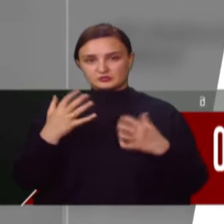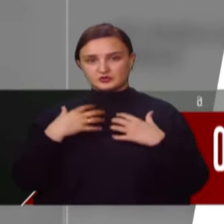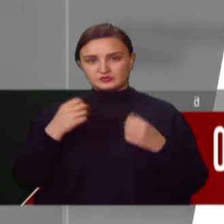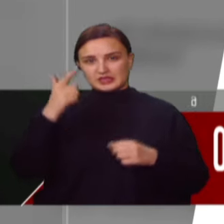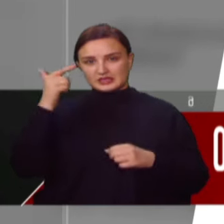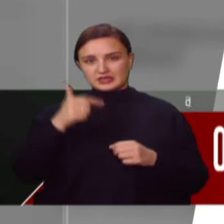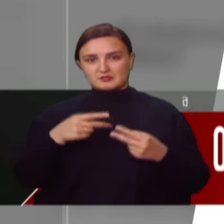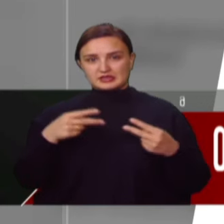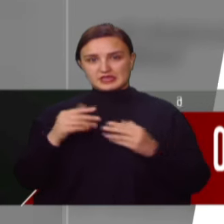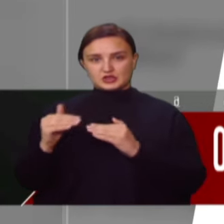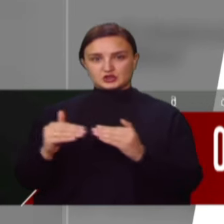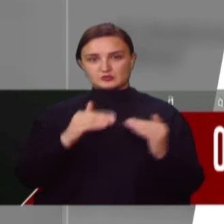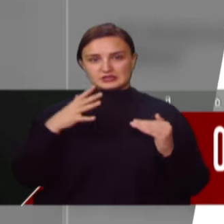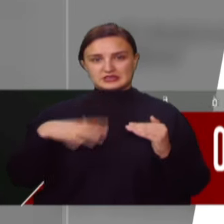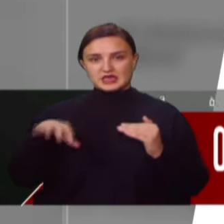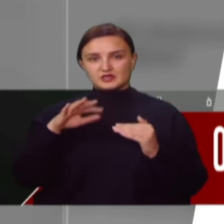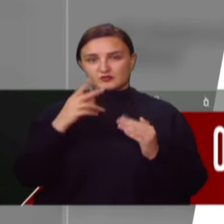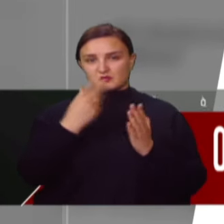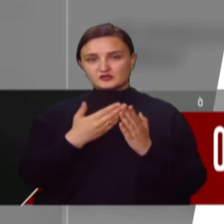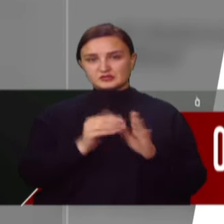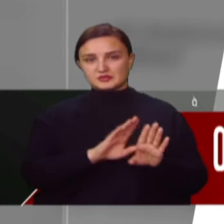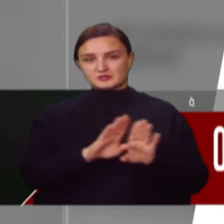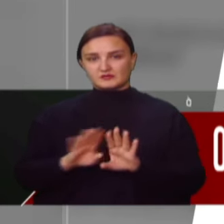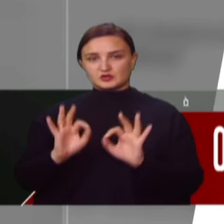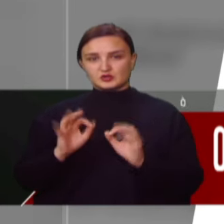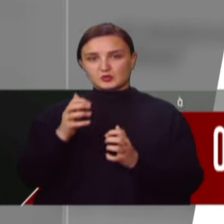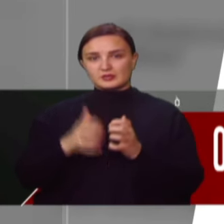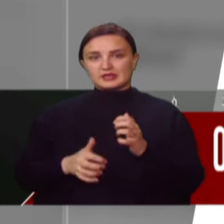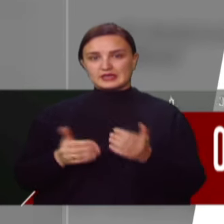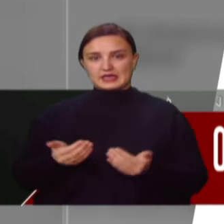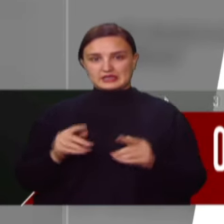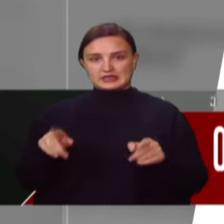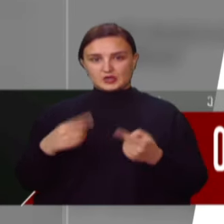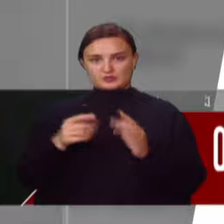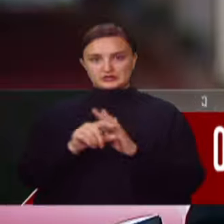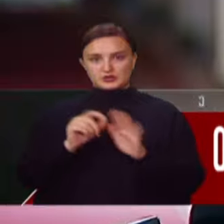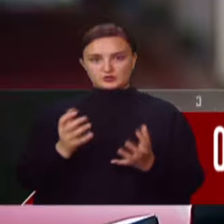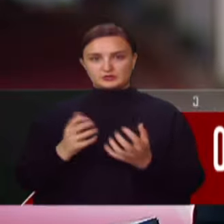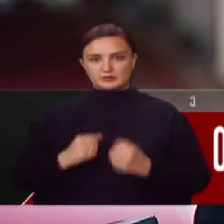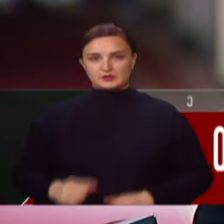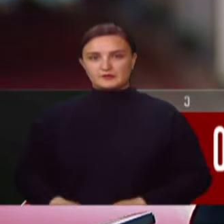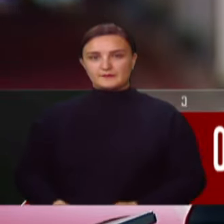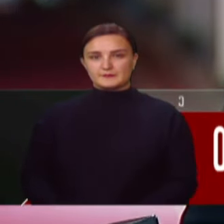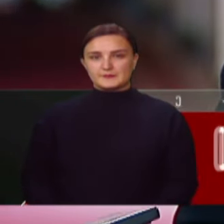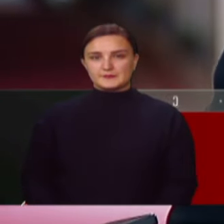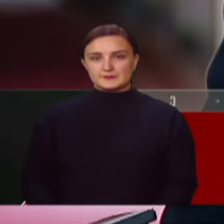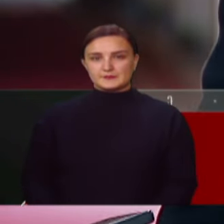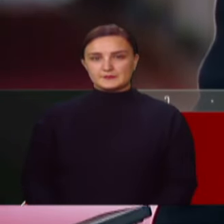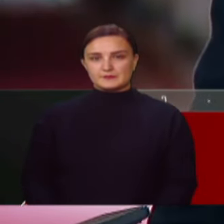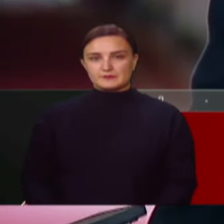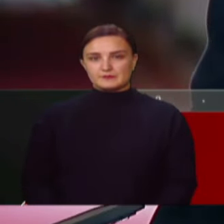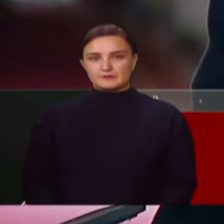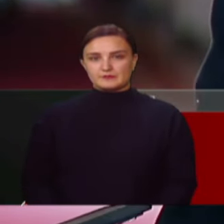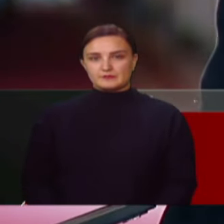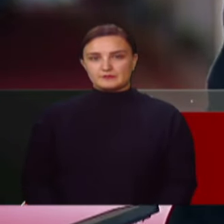განათლება, თანასწორობა. საქართველოს ინდექსის მიხედვით ზომიერი კეთილდღეობის სტატუსი მიიღო. Არ ვიცნობ ამ სისტემას, როგორ